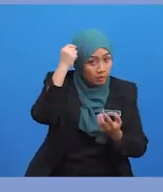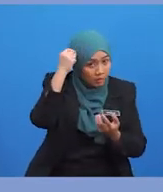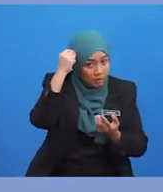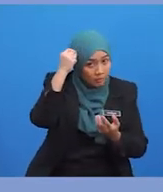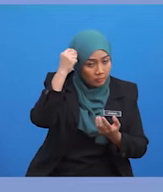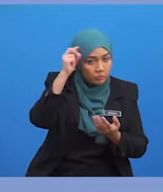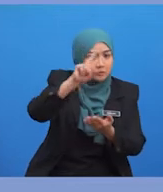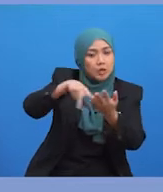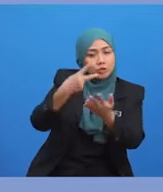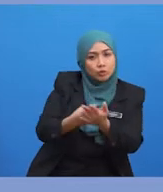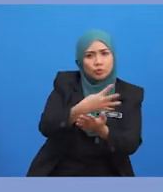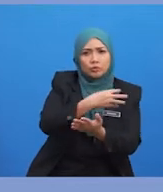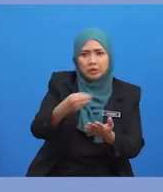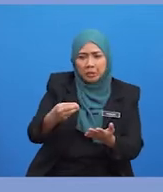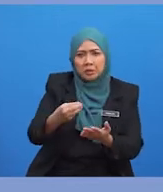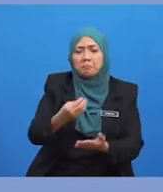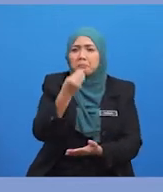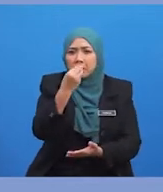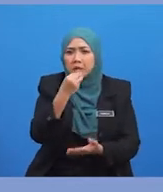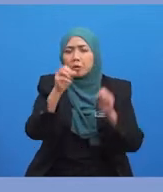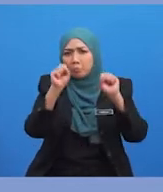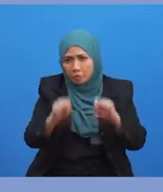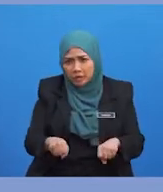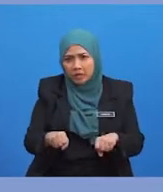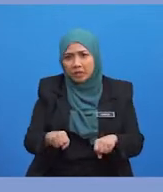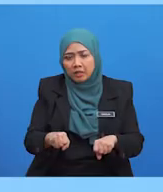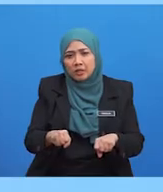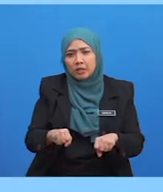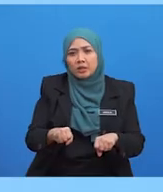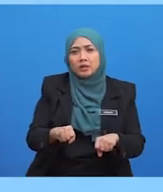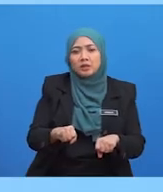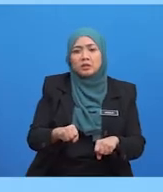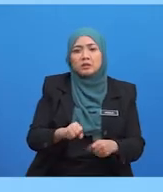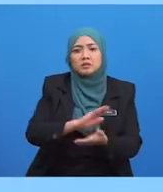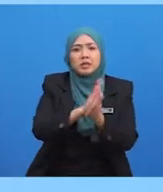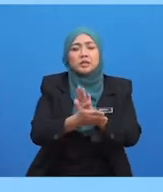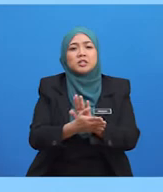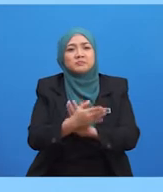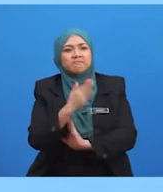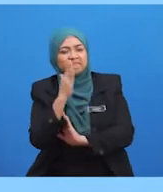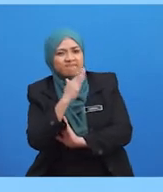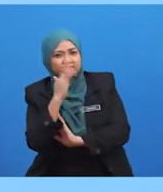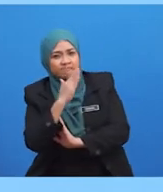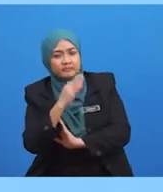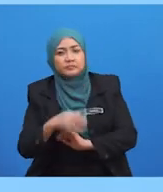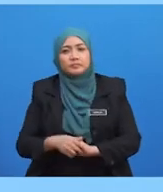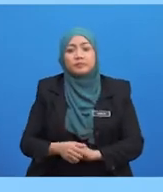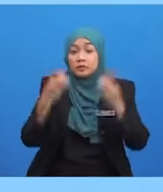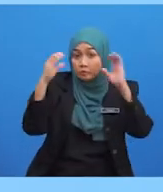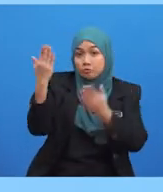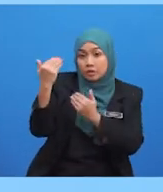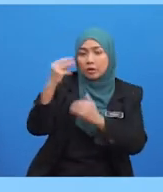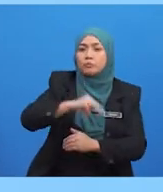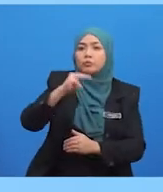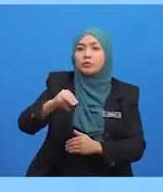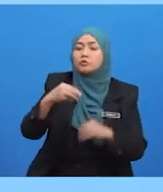dan mencemari makanan yang telah disediakan. Cikgu berharap murid-murid telah menjawab